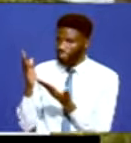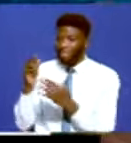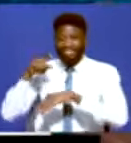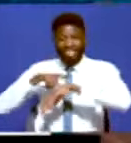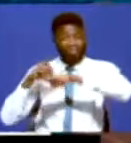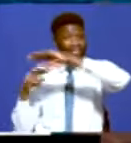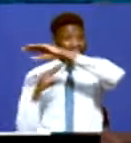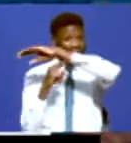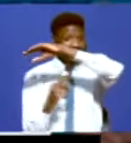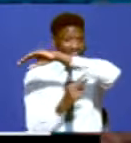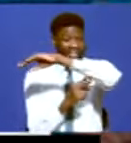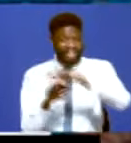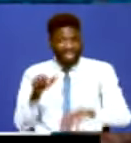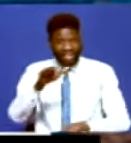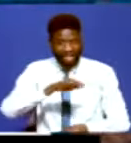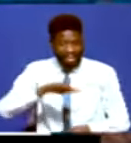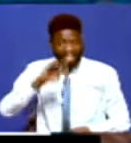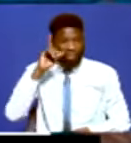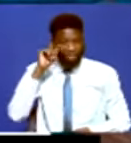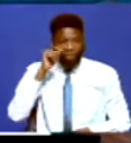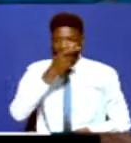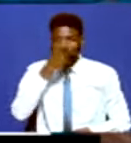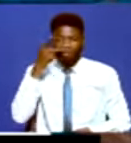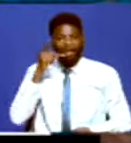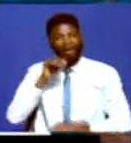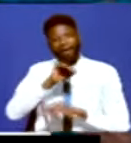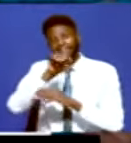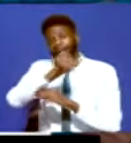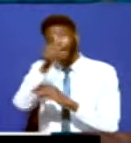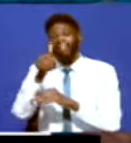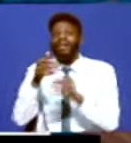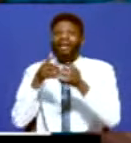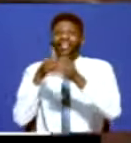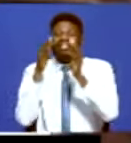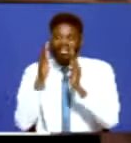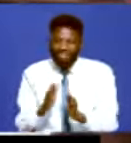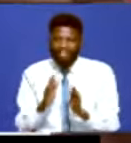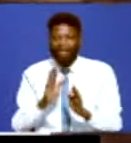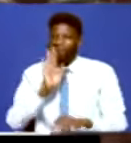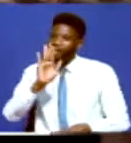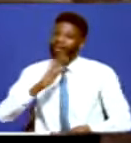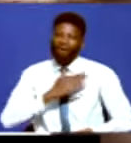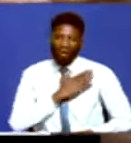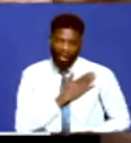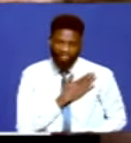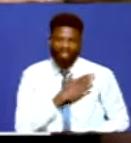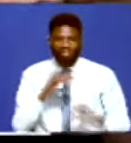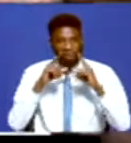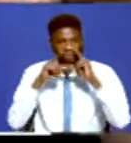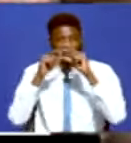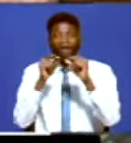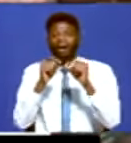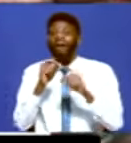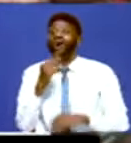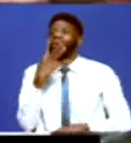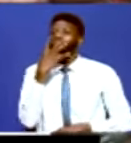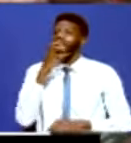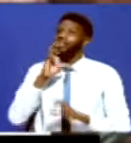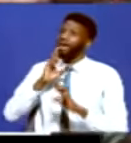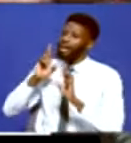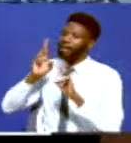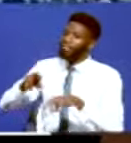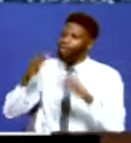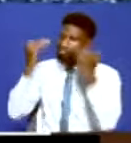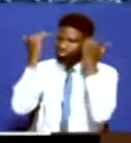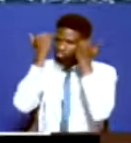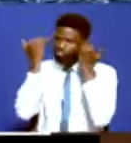Mombasa, alitoa wito kwa vinara wenza wa muungano wa NASA uliosambaratika kujiepusha kukipeleka mahakamani chama cha ODM kuhusiana na zogo la ugavi